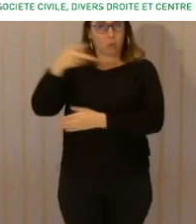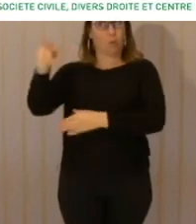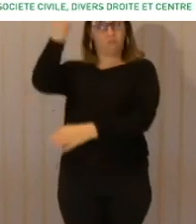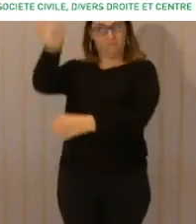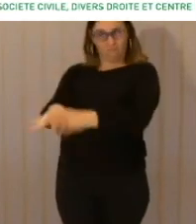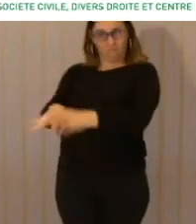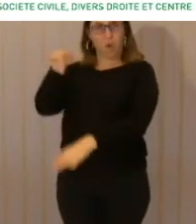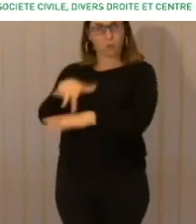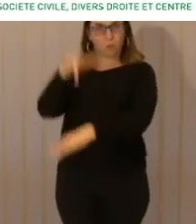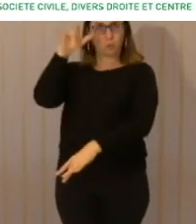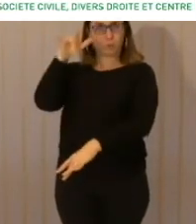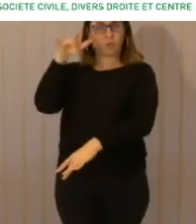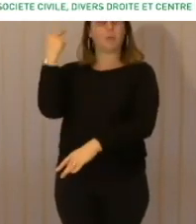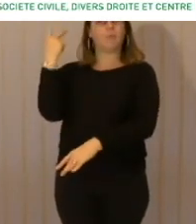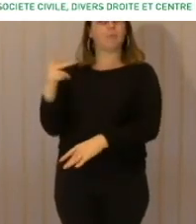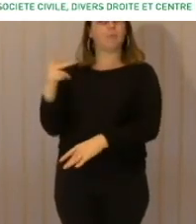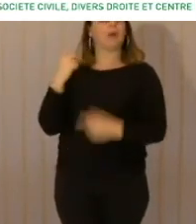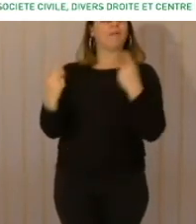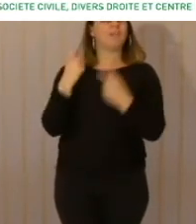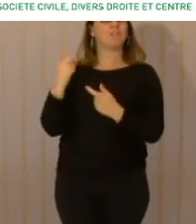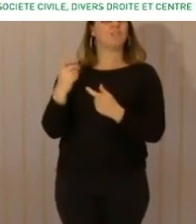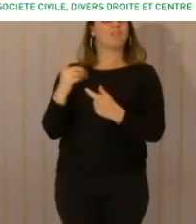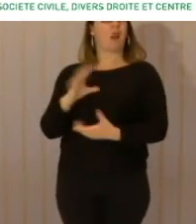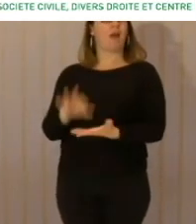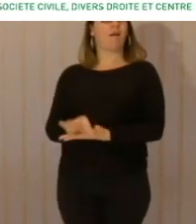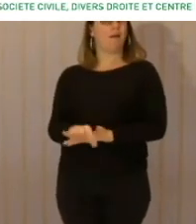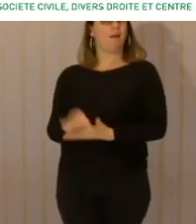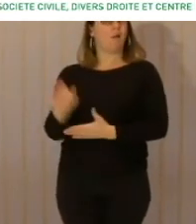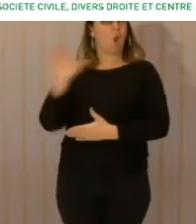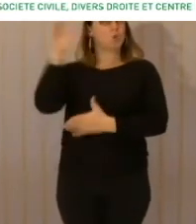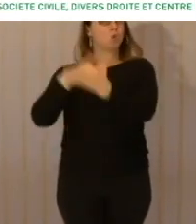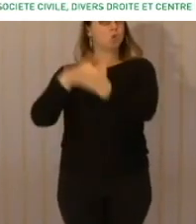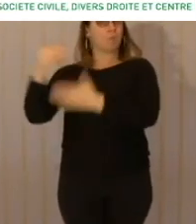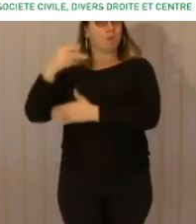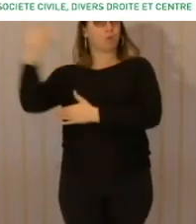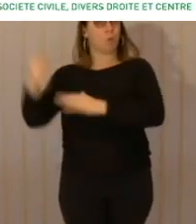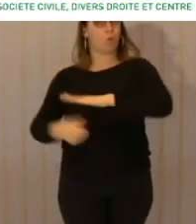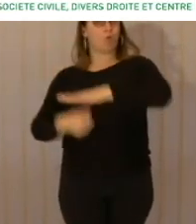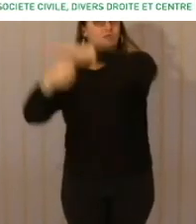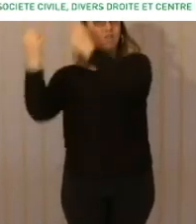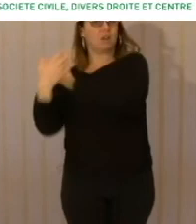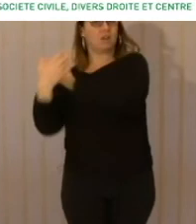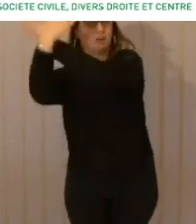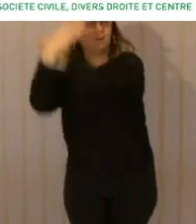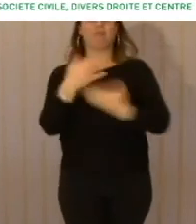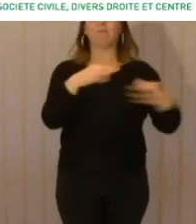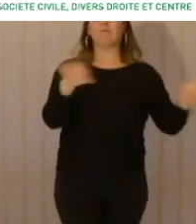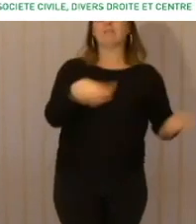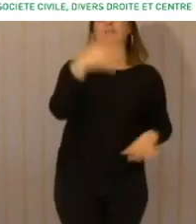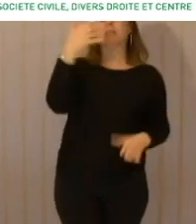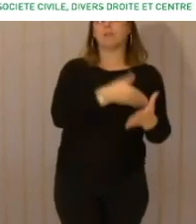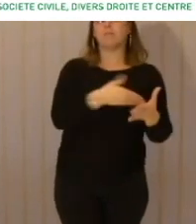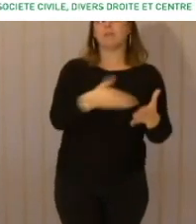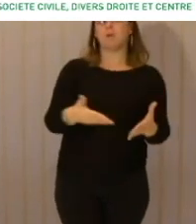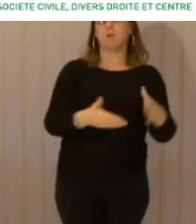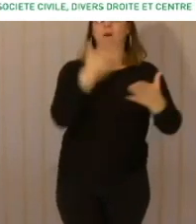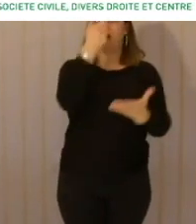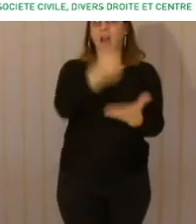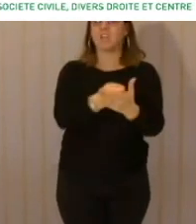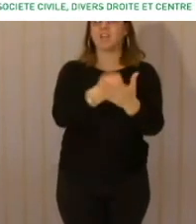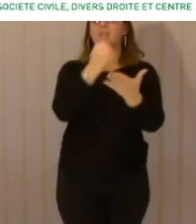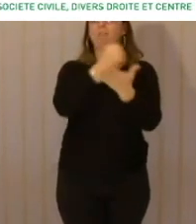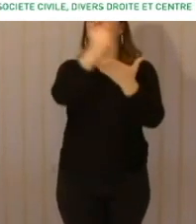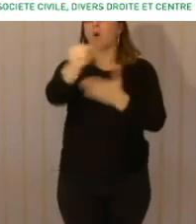voté, qui est aussi dans vos options. Donc on a 100 millions d'euros pour un siège de la métropole, 10 ou 15 millions pour l'achat du siège d'une